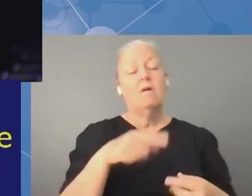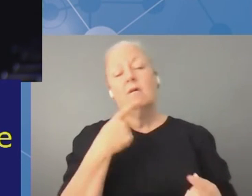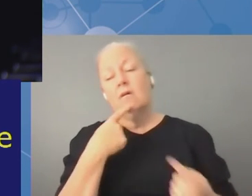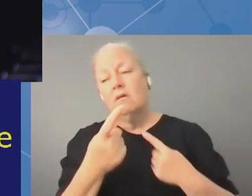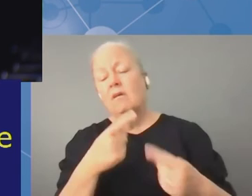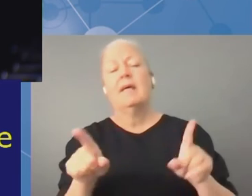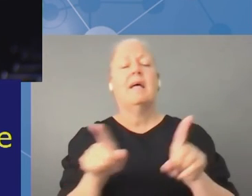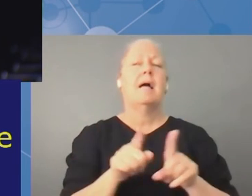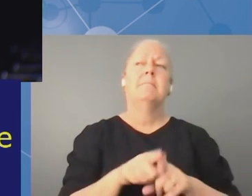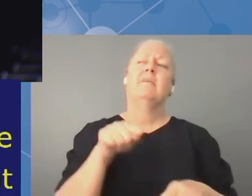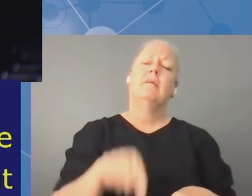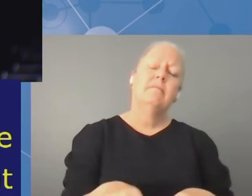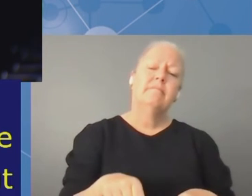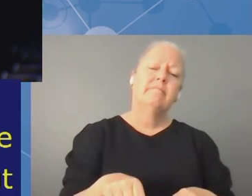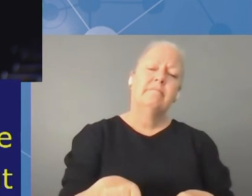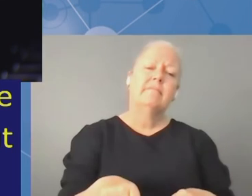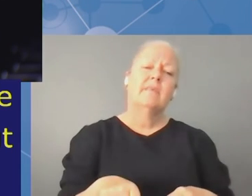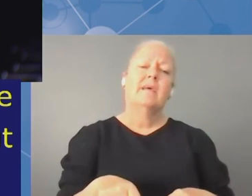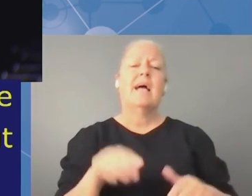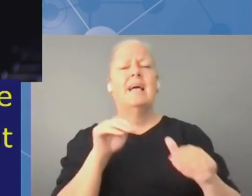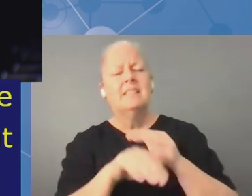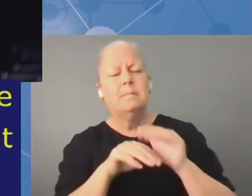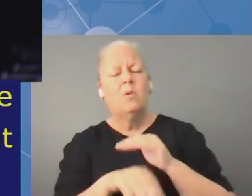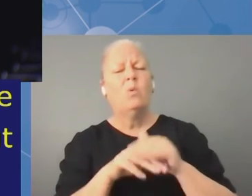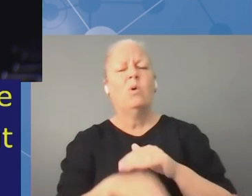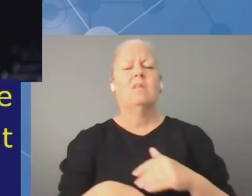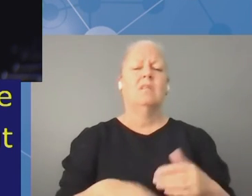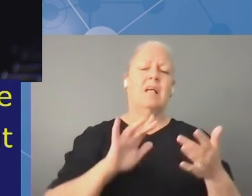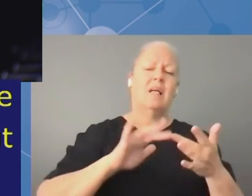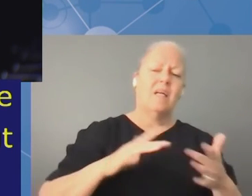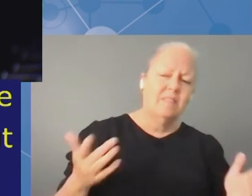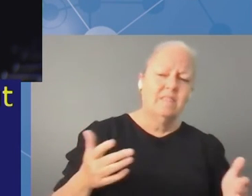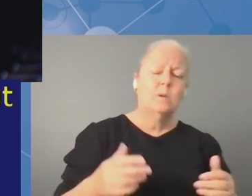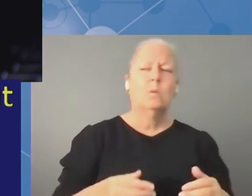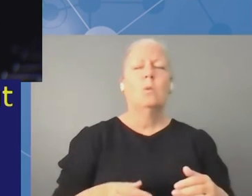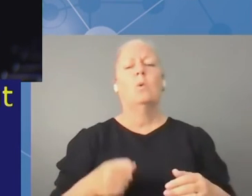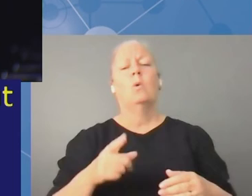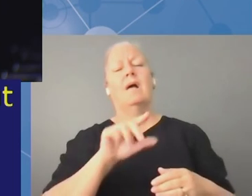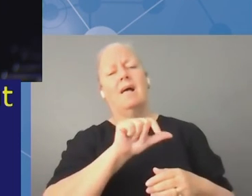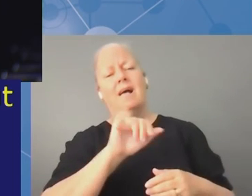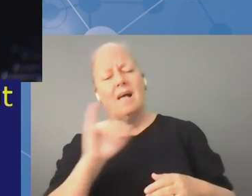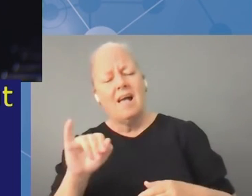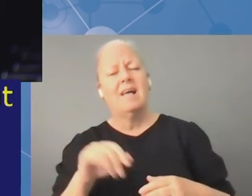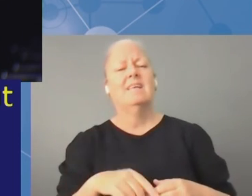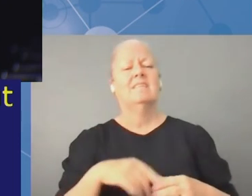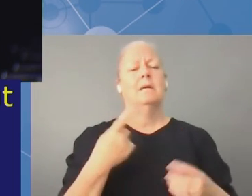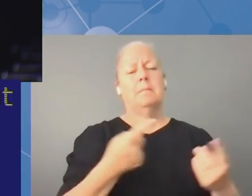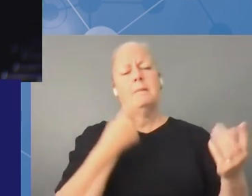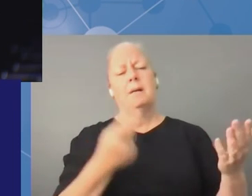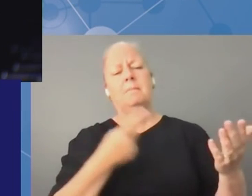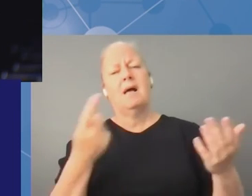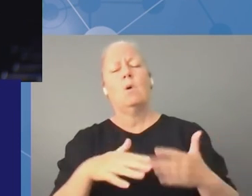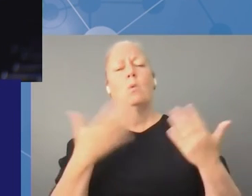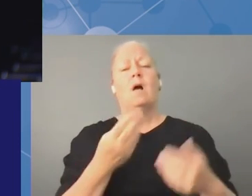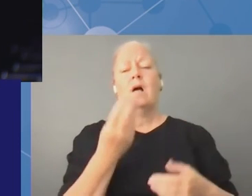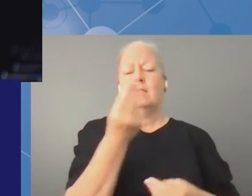время мы видим разрыв между странами севера и юга в